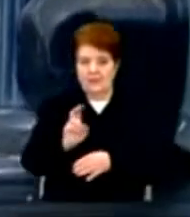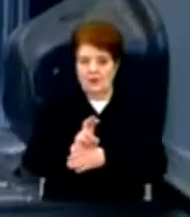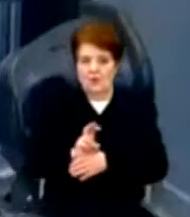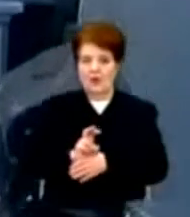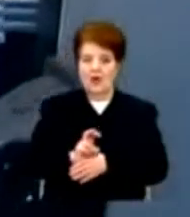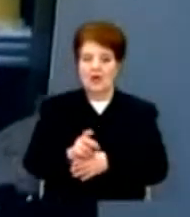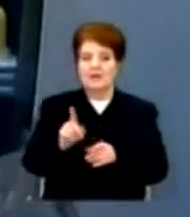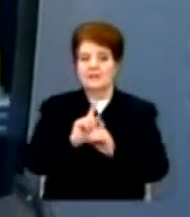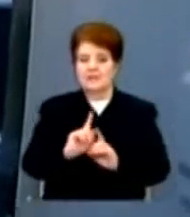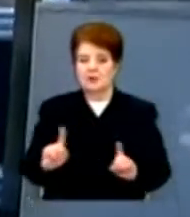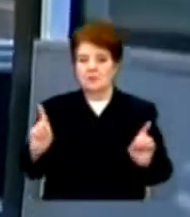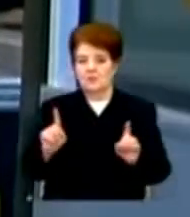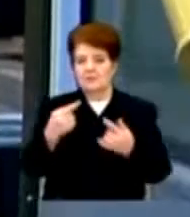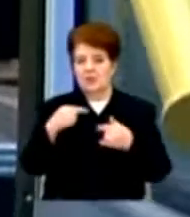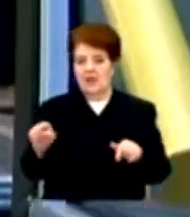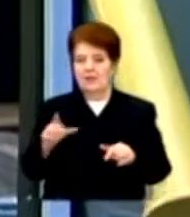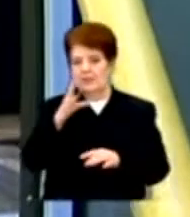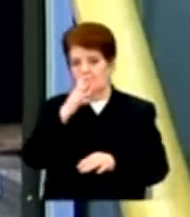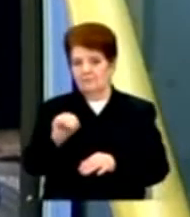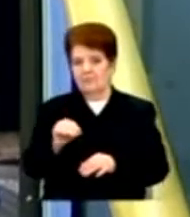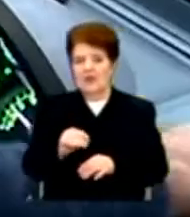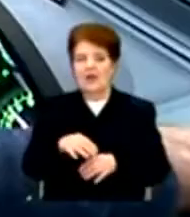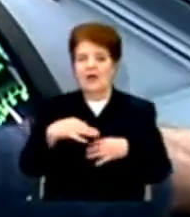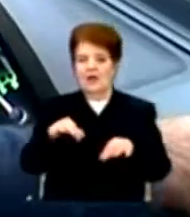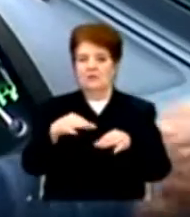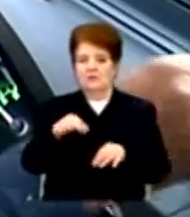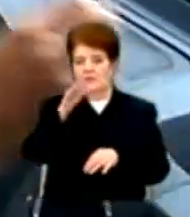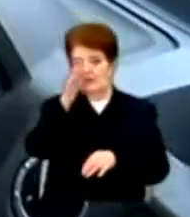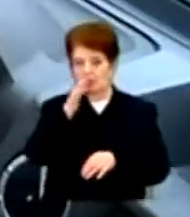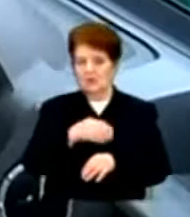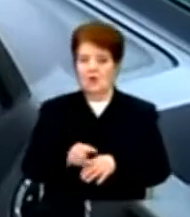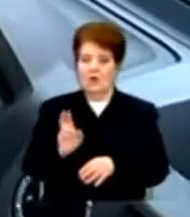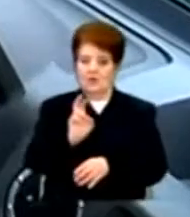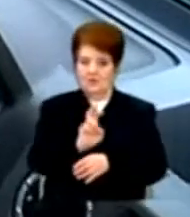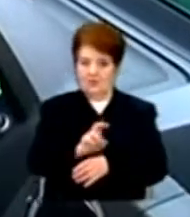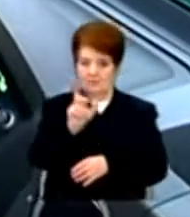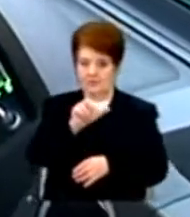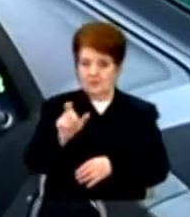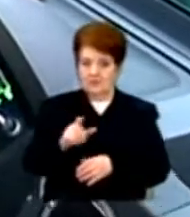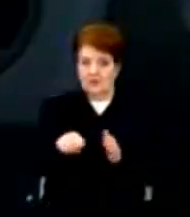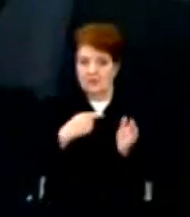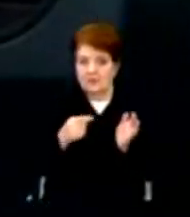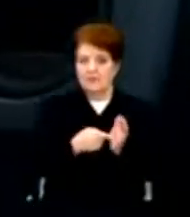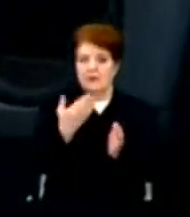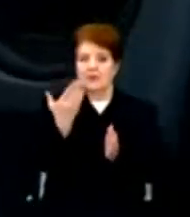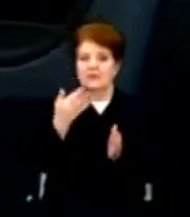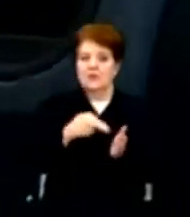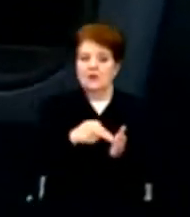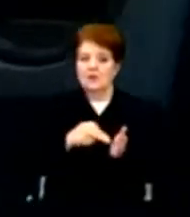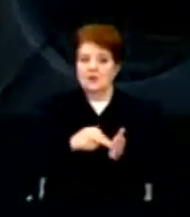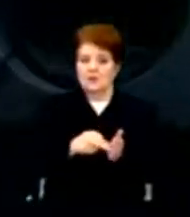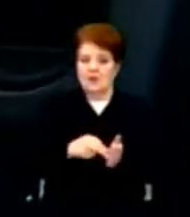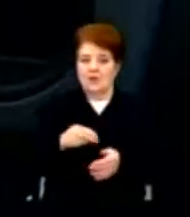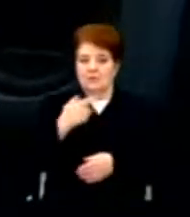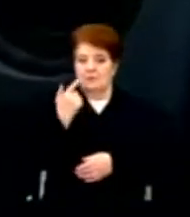se deosebește vizibil de toate celelalte care circulă prin Chișinău. Odată urcați, pasagerii întreabă șoferul cât costă călătoria,